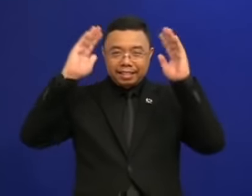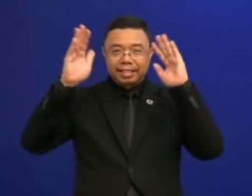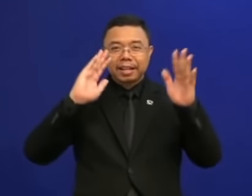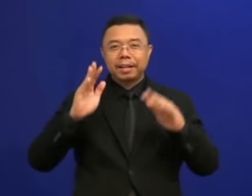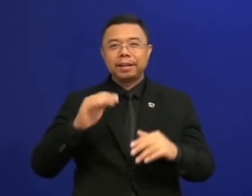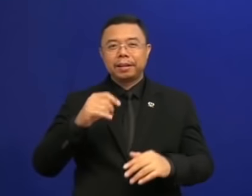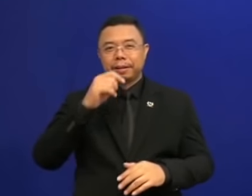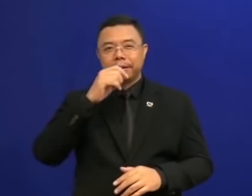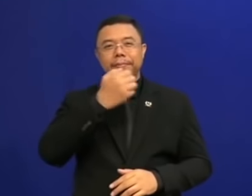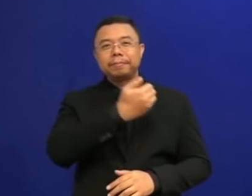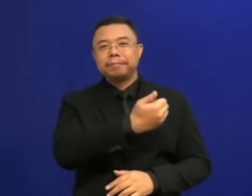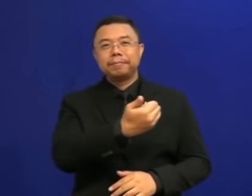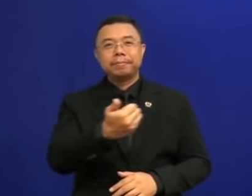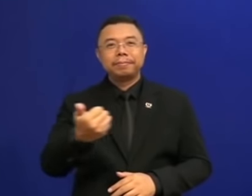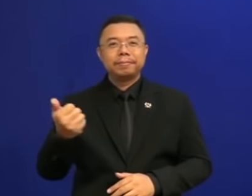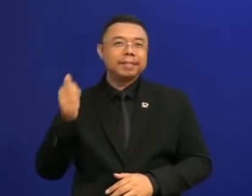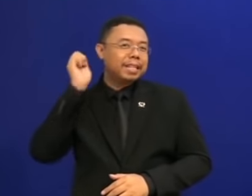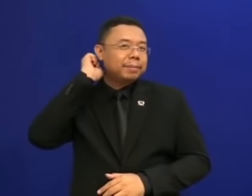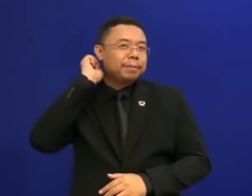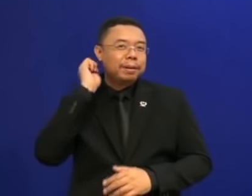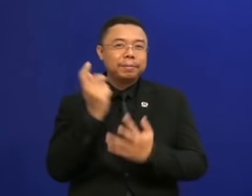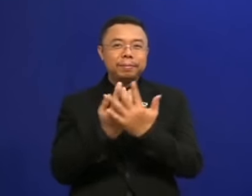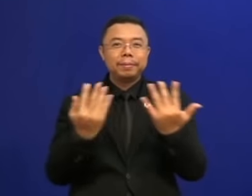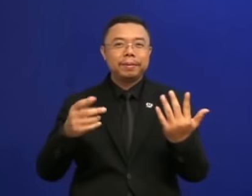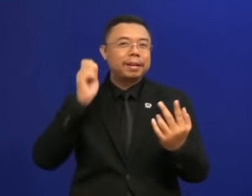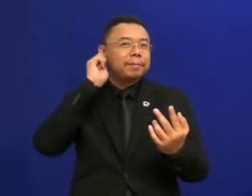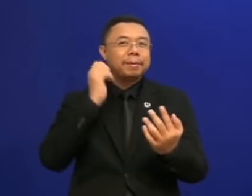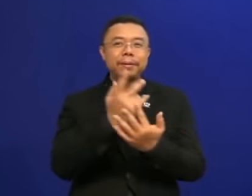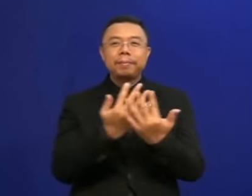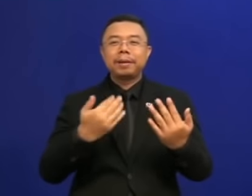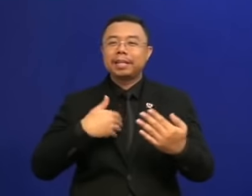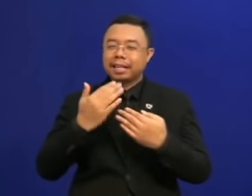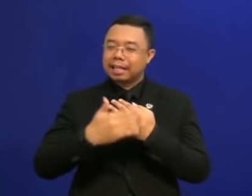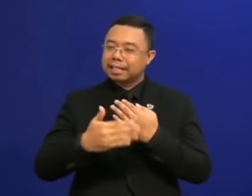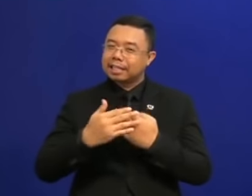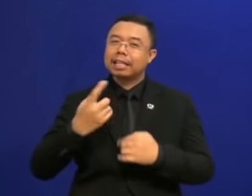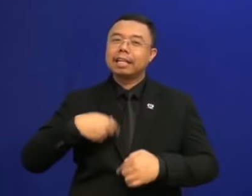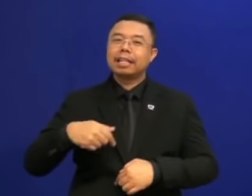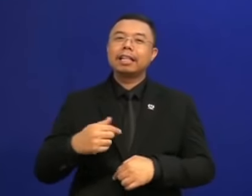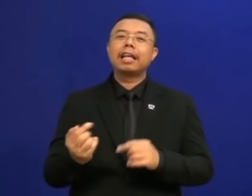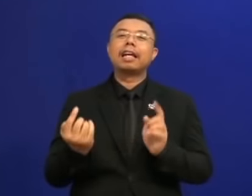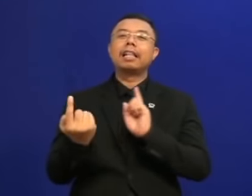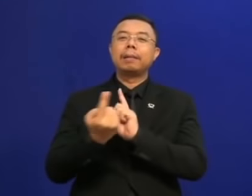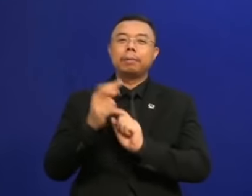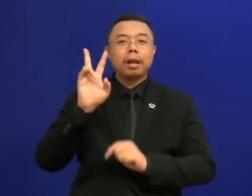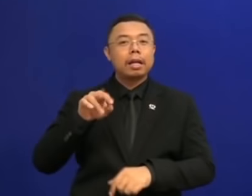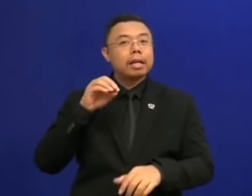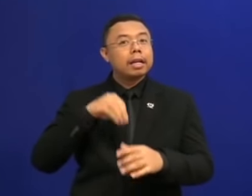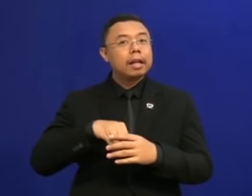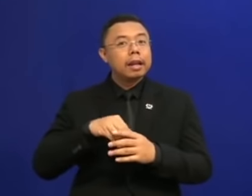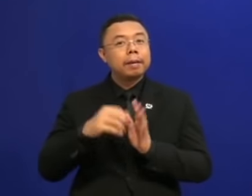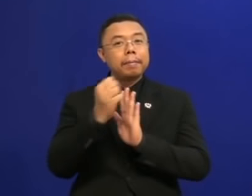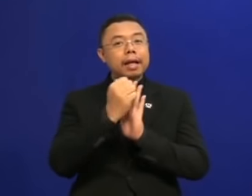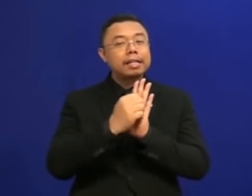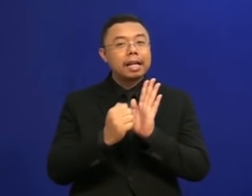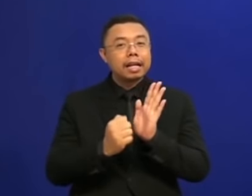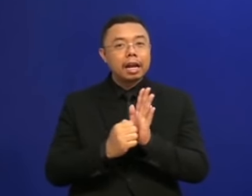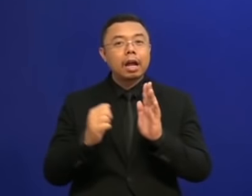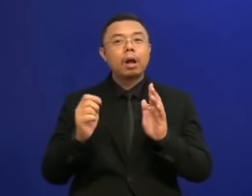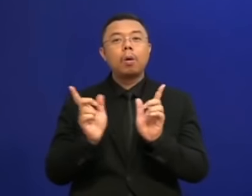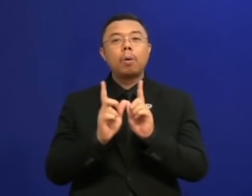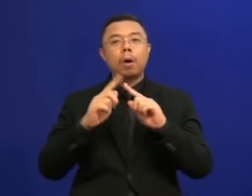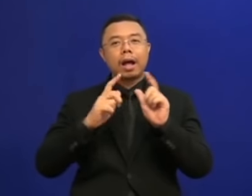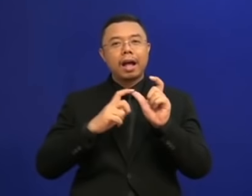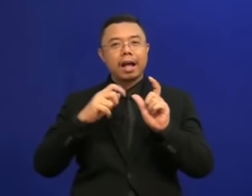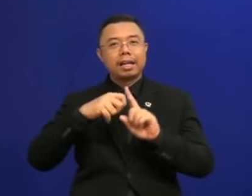Shalom kaum ibu, kaum wanita yang kekasih. Kita kembali berjumpa dalam acara